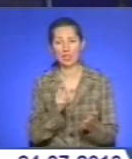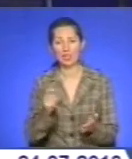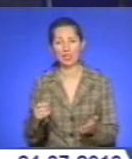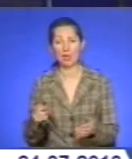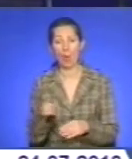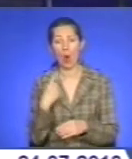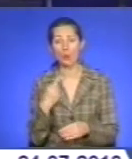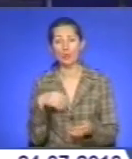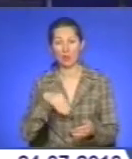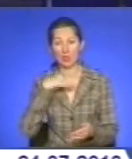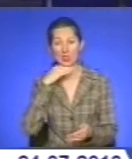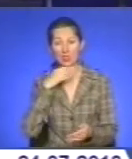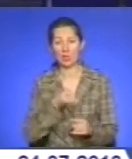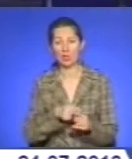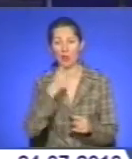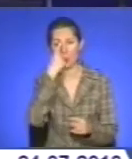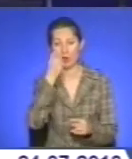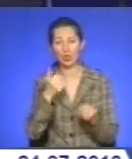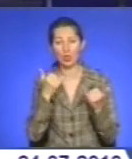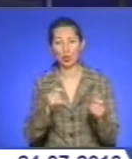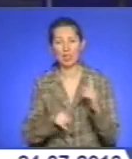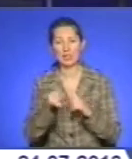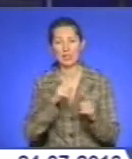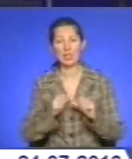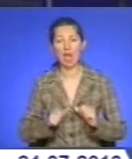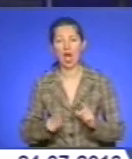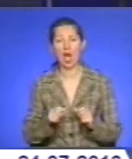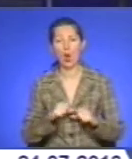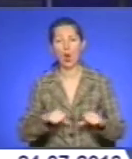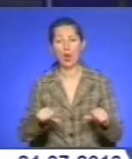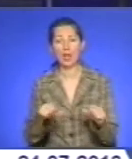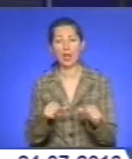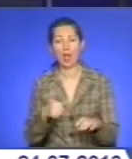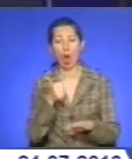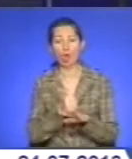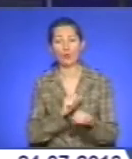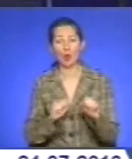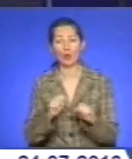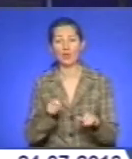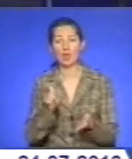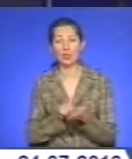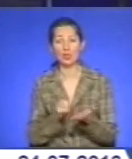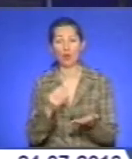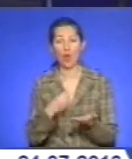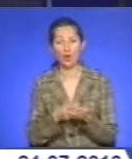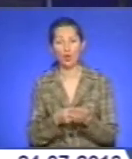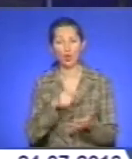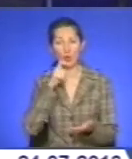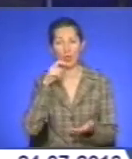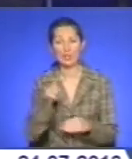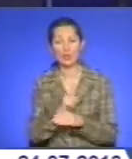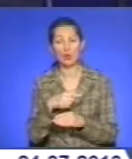області вистачає. Про це повідомили сьогодні на засіданні колегії Головного управління Пенсійного фонду України в Тернопільській